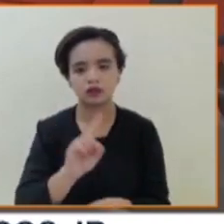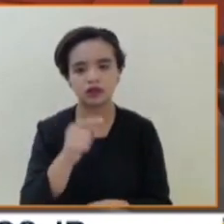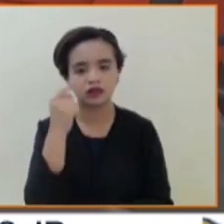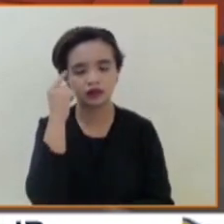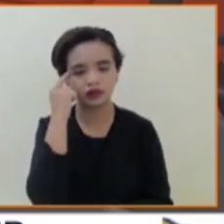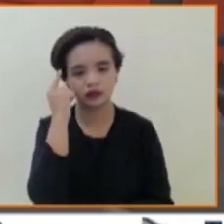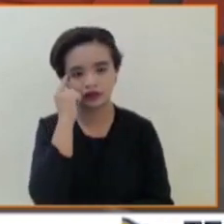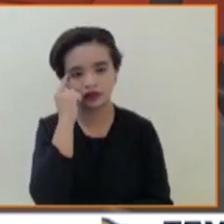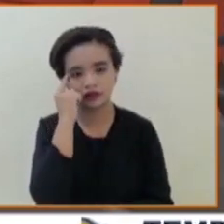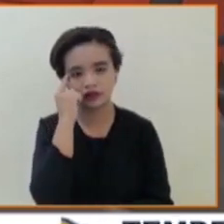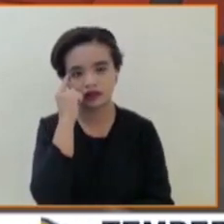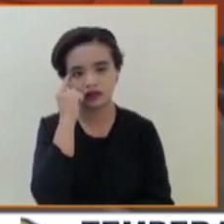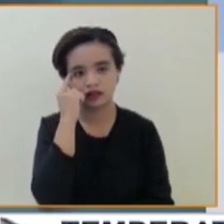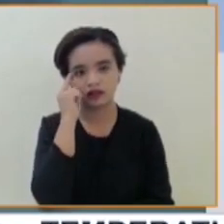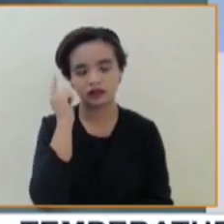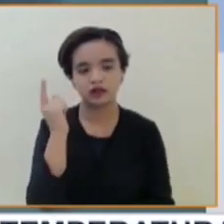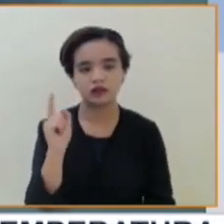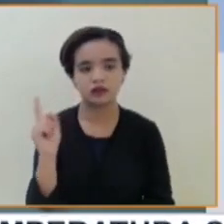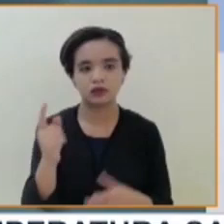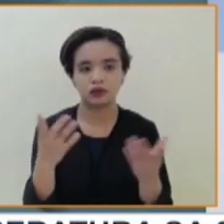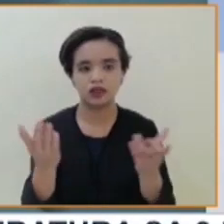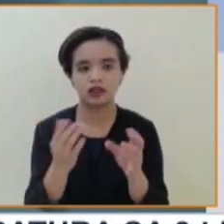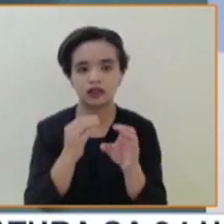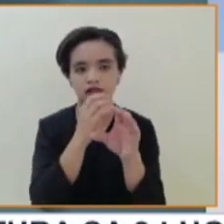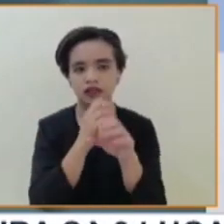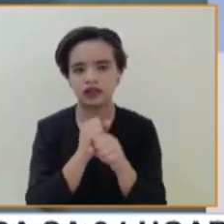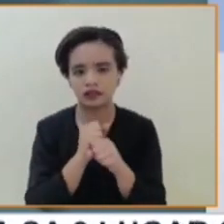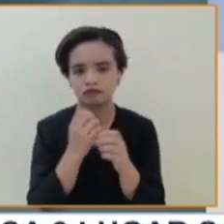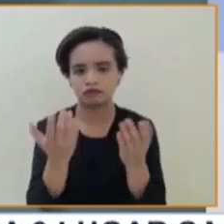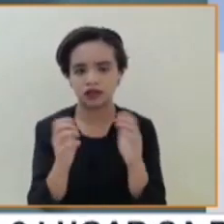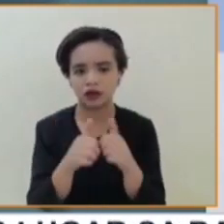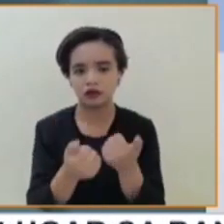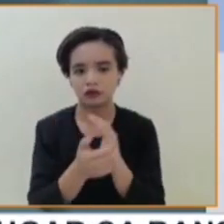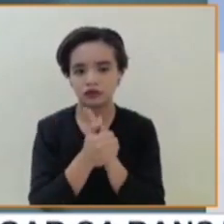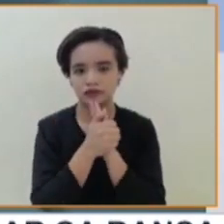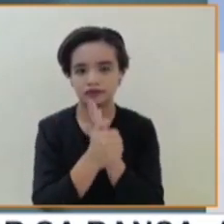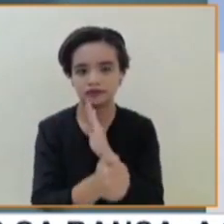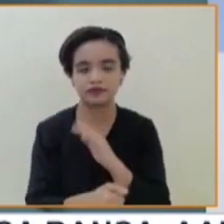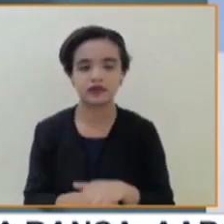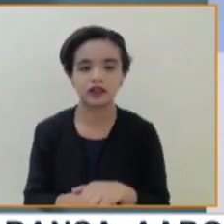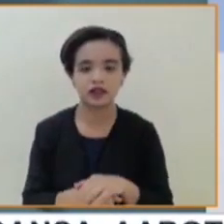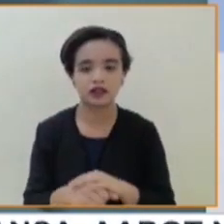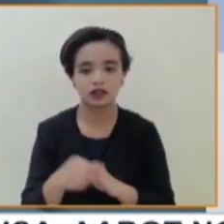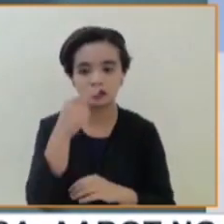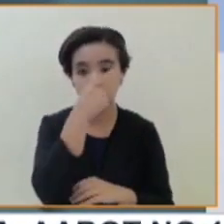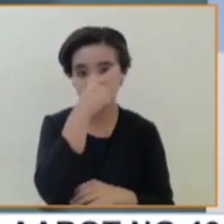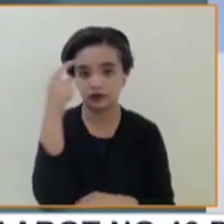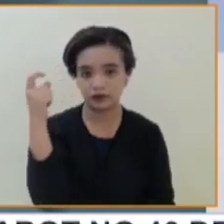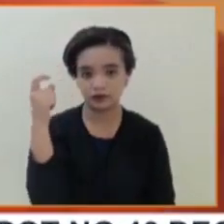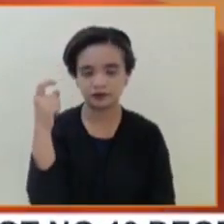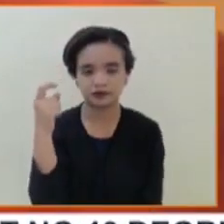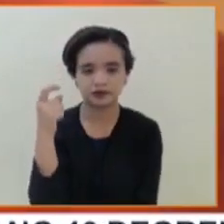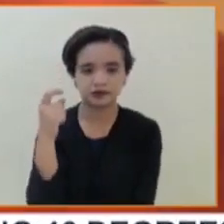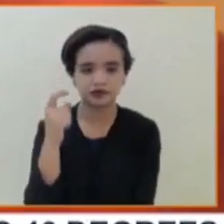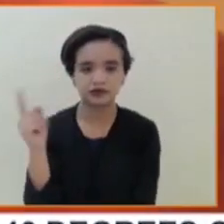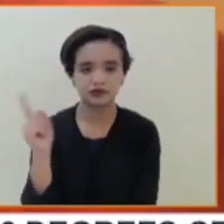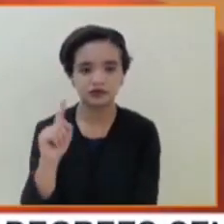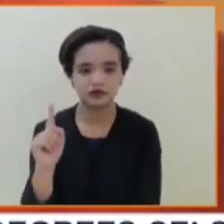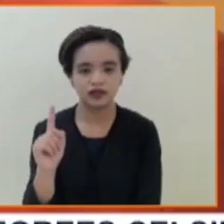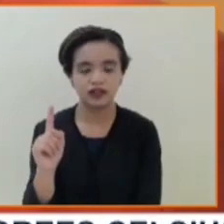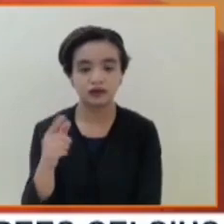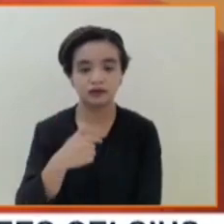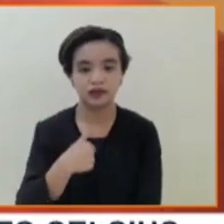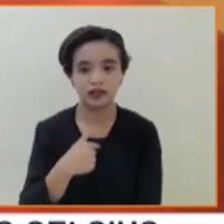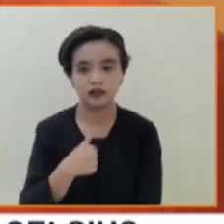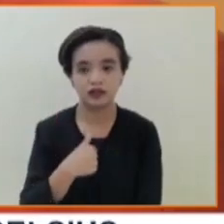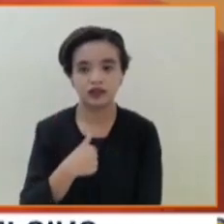anong tingin mo, saan mo hinugot itong gift na ito, Anjun? Kasi ano eh, isa sa mga ano ko, hindi ko natupad